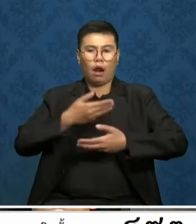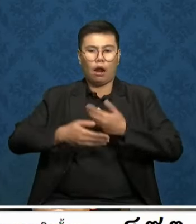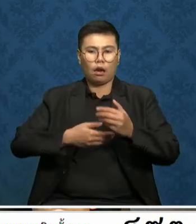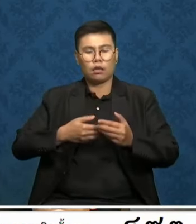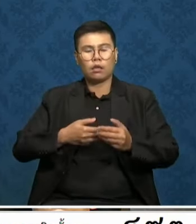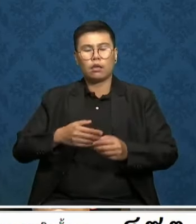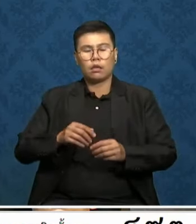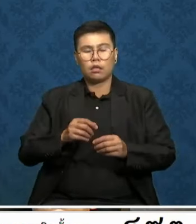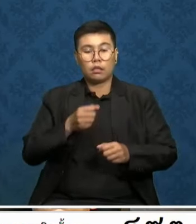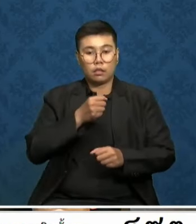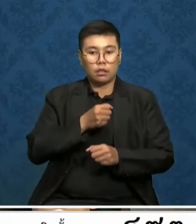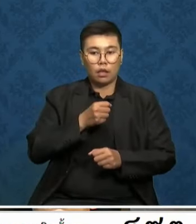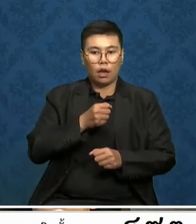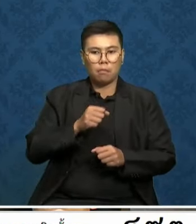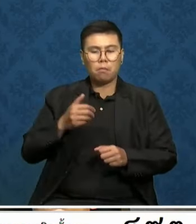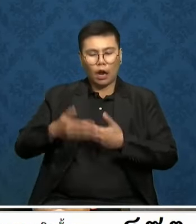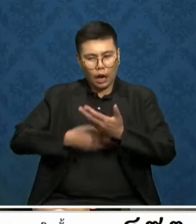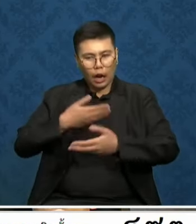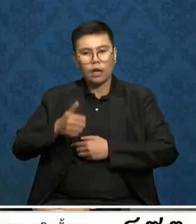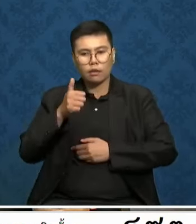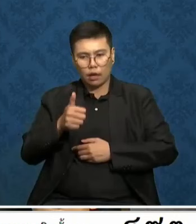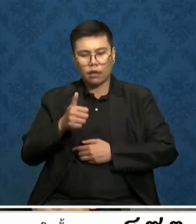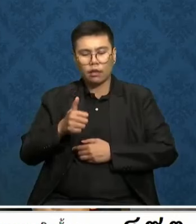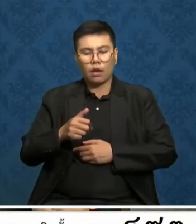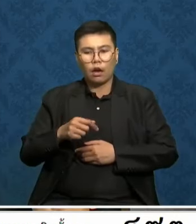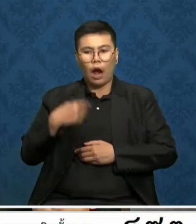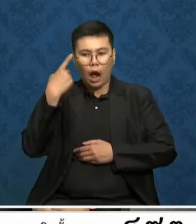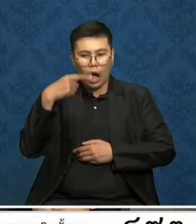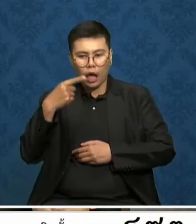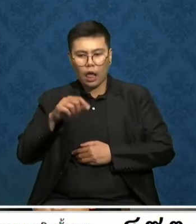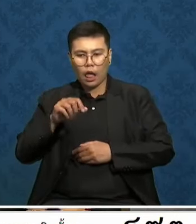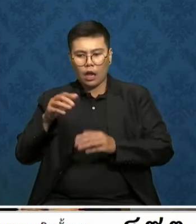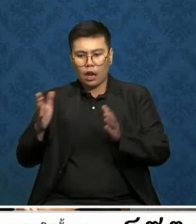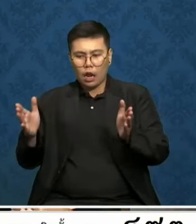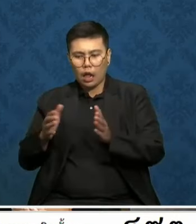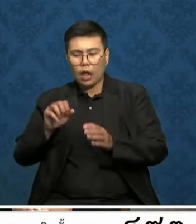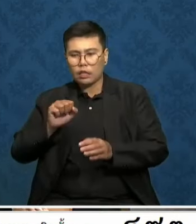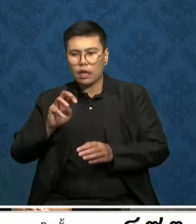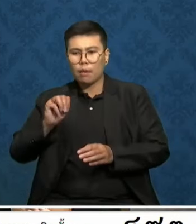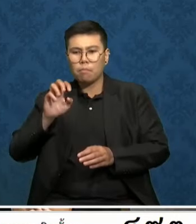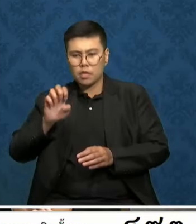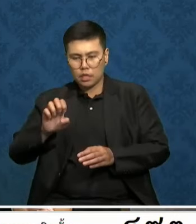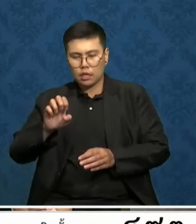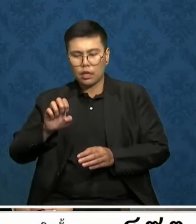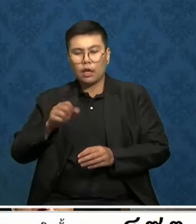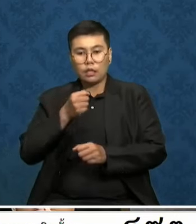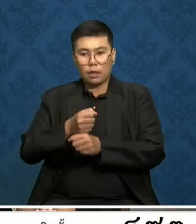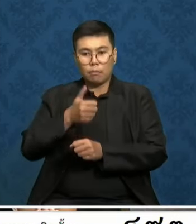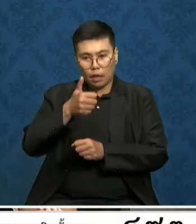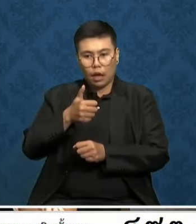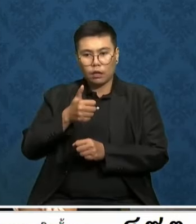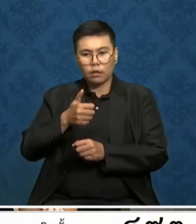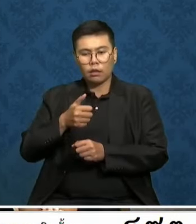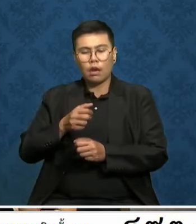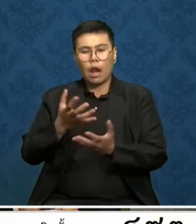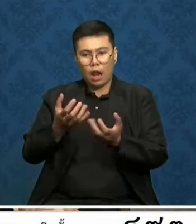อยู่ได้ครับ SME ที่เขารับทำกระเป๋าทำรองเท้าหนังก็จะกลับมาใช่ไหมครับอยู่